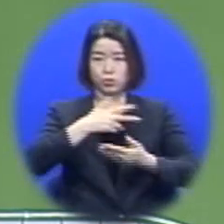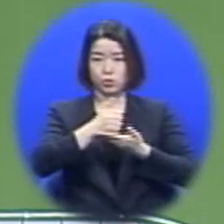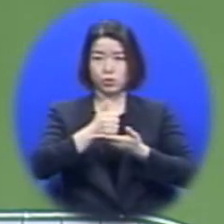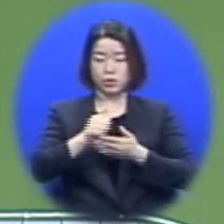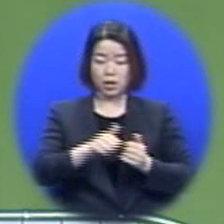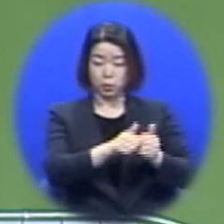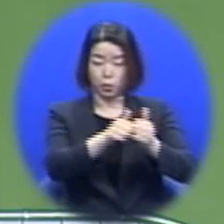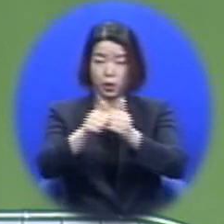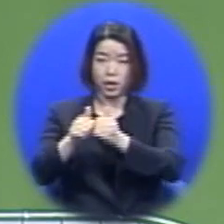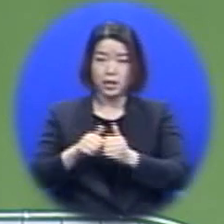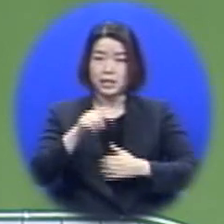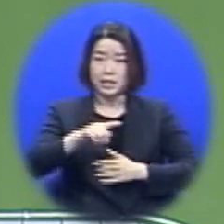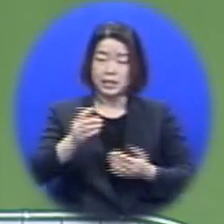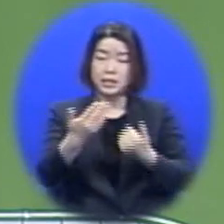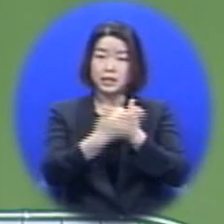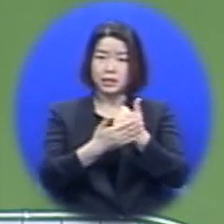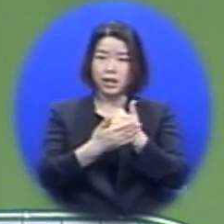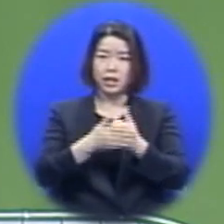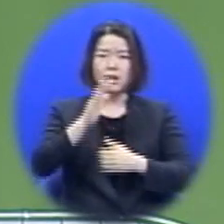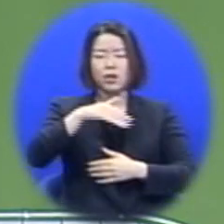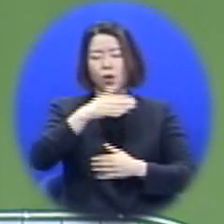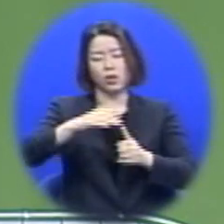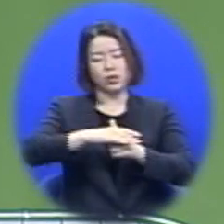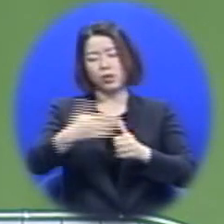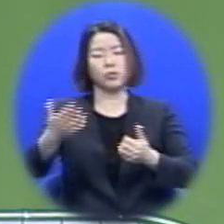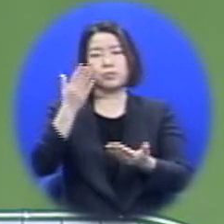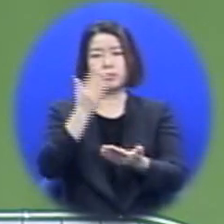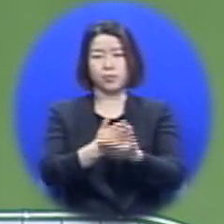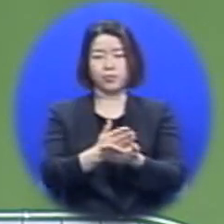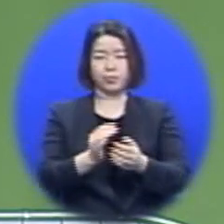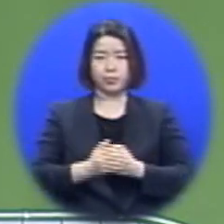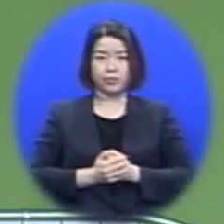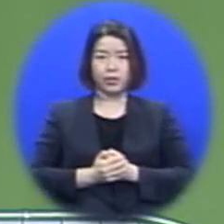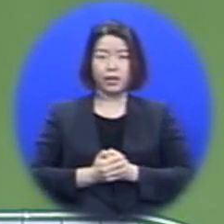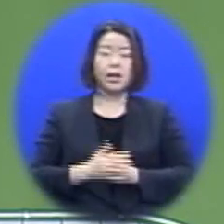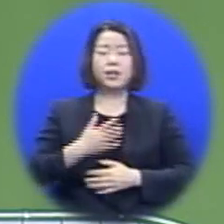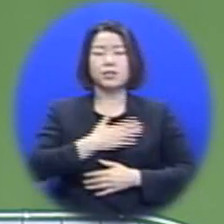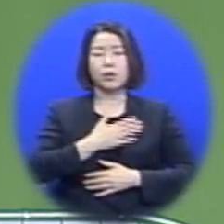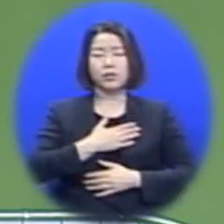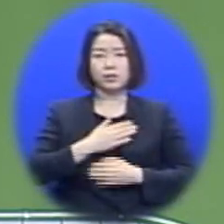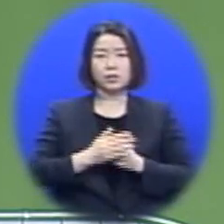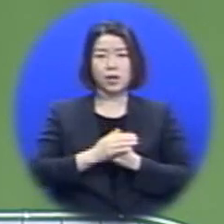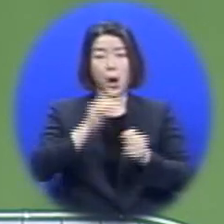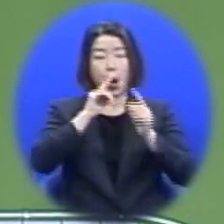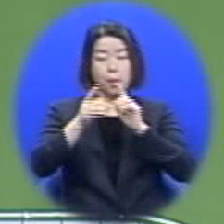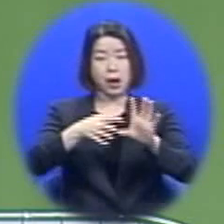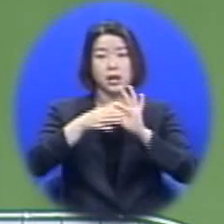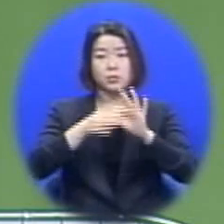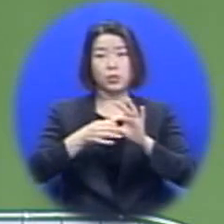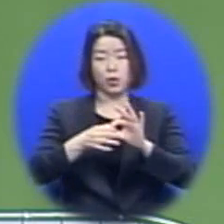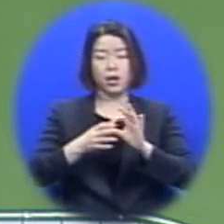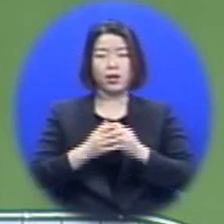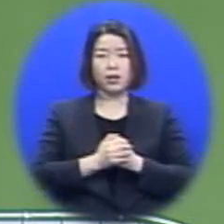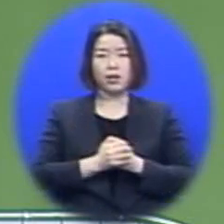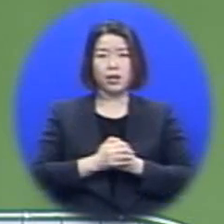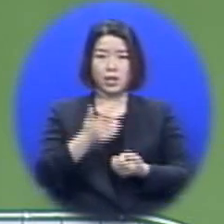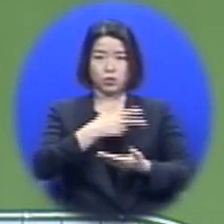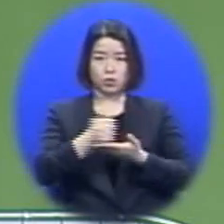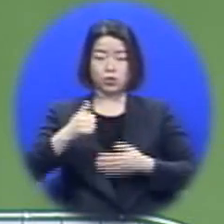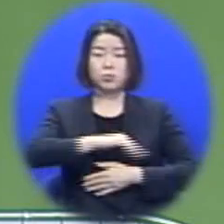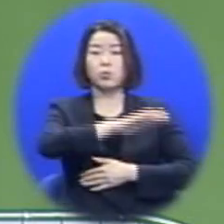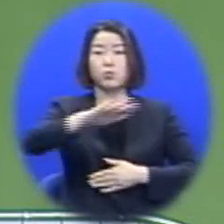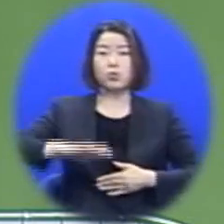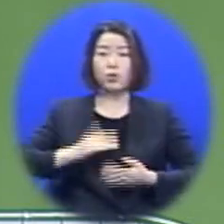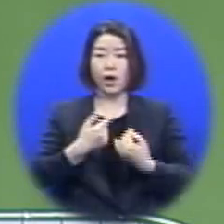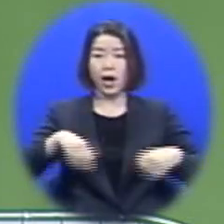이 삶의 은혜 절대 놓치면 안 됩니다. 저는 말씀을 통해서 주님이 우리와